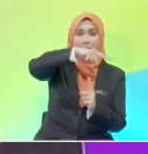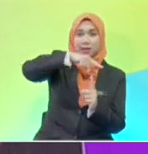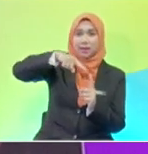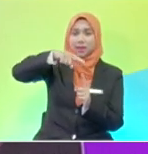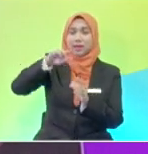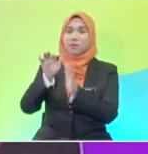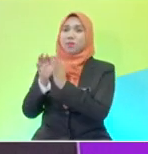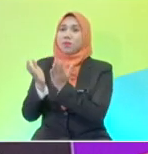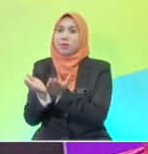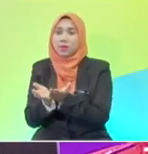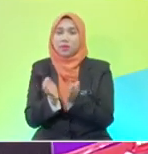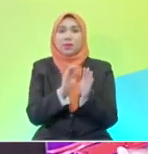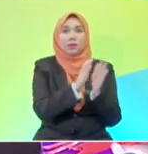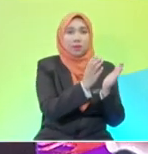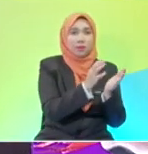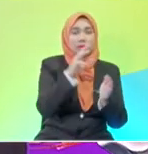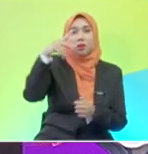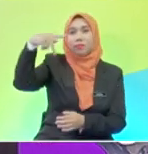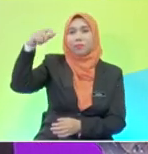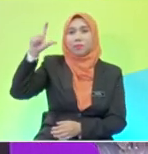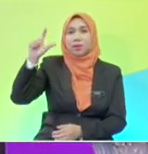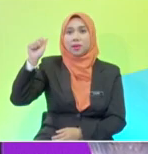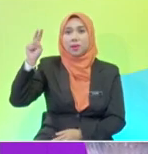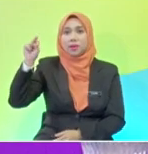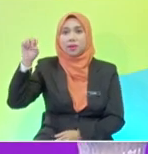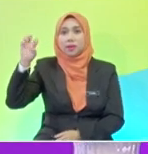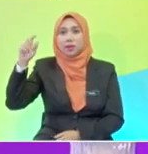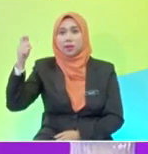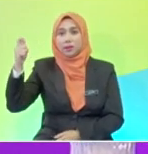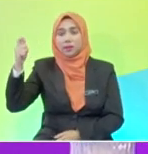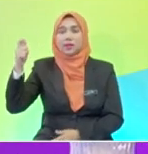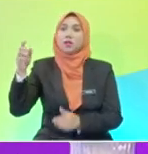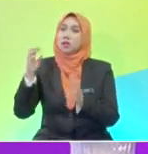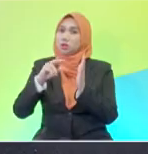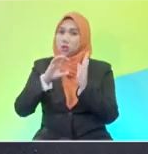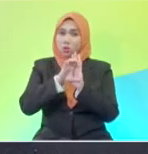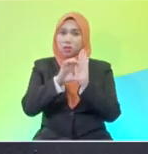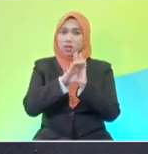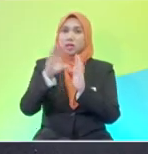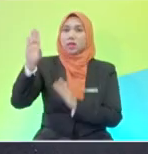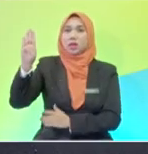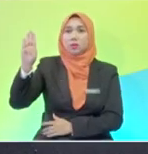yang mengelilingi matahari adalah bumi bumi